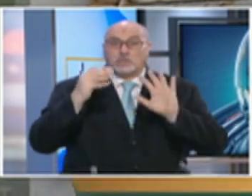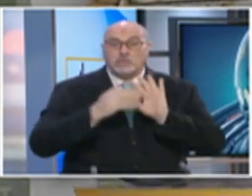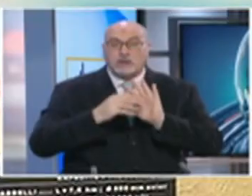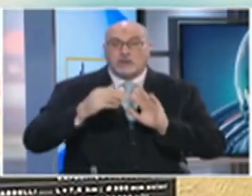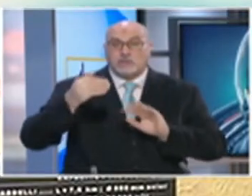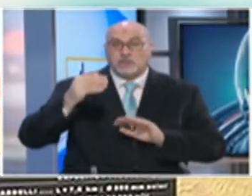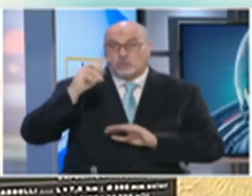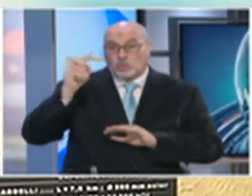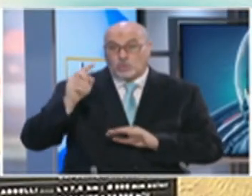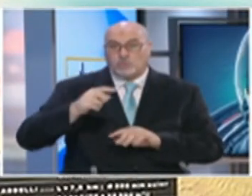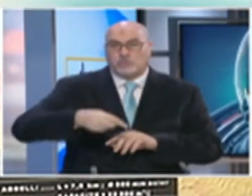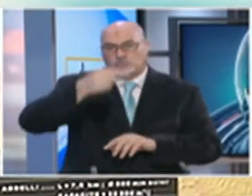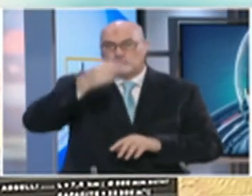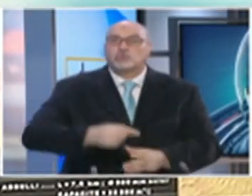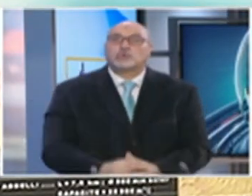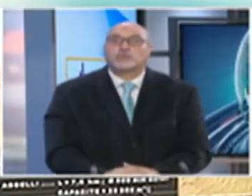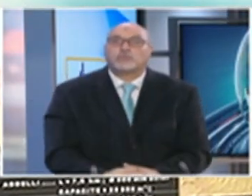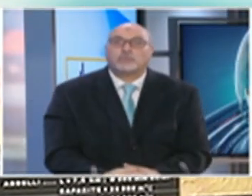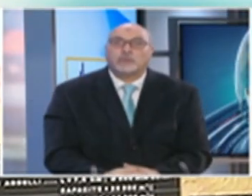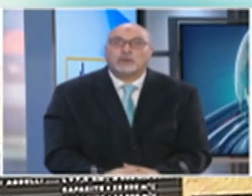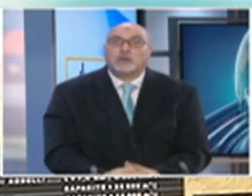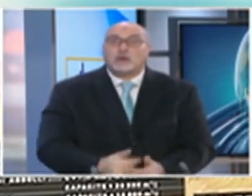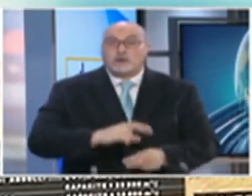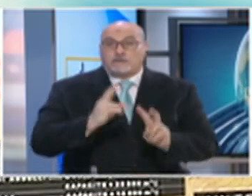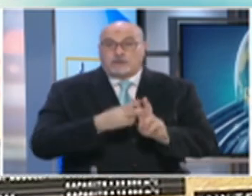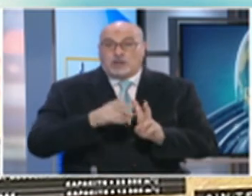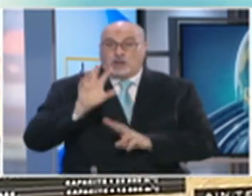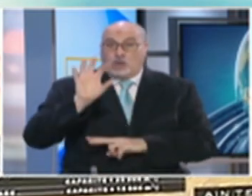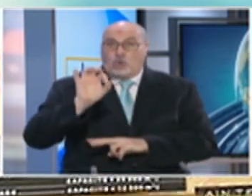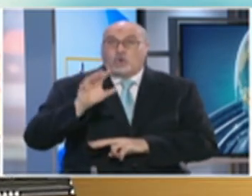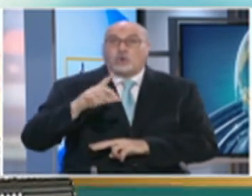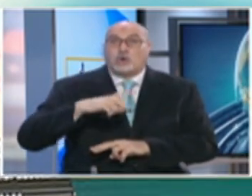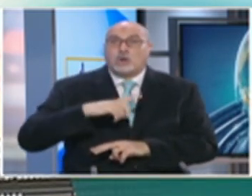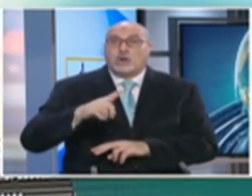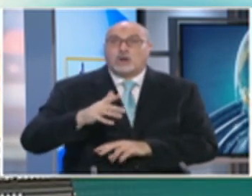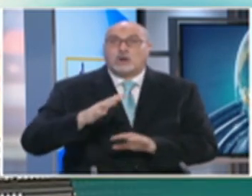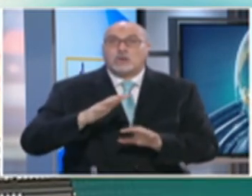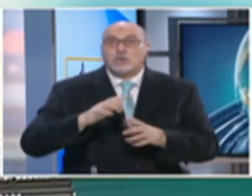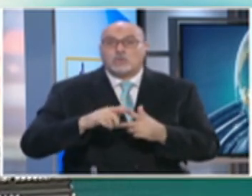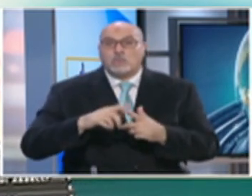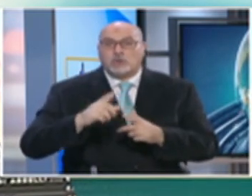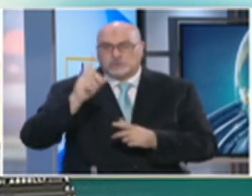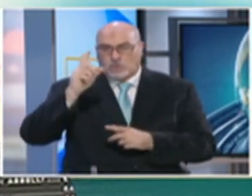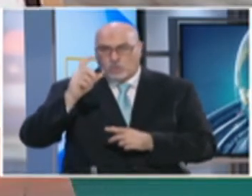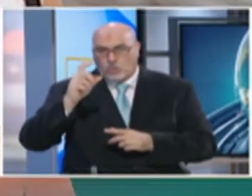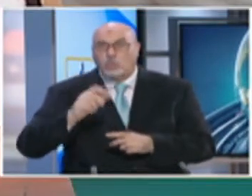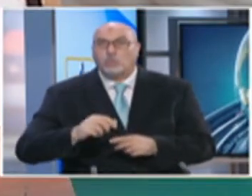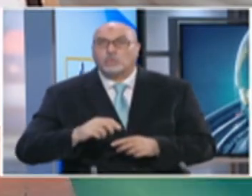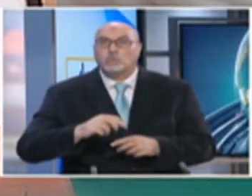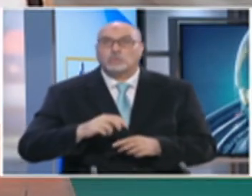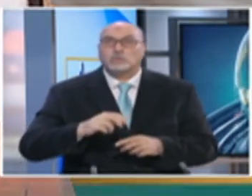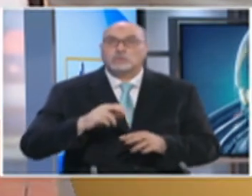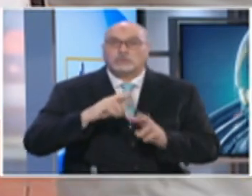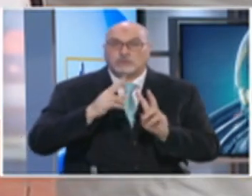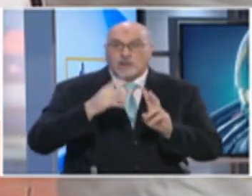تتزود ساكنة ولاية وهران بالمياه الصالحة للشرب ابتداء من مصادر المياه الغير تقليدية واللي هي تحلية